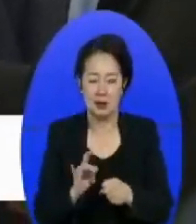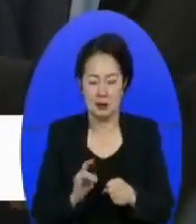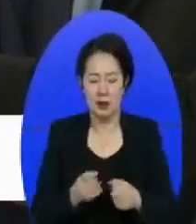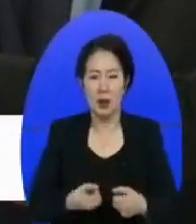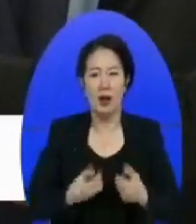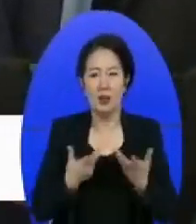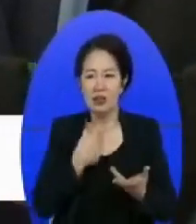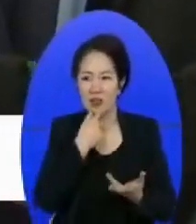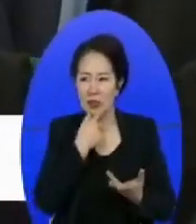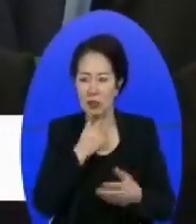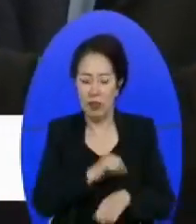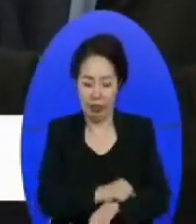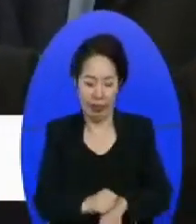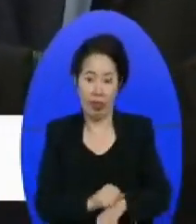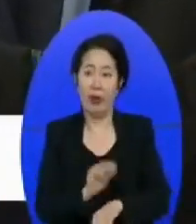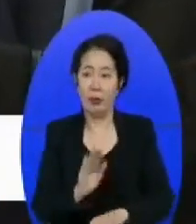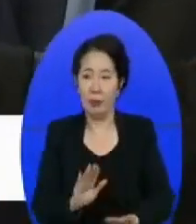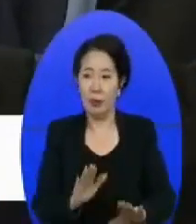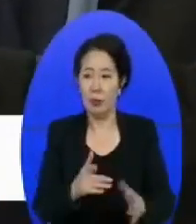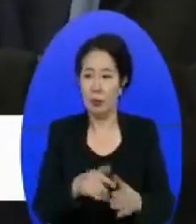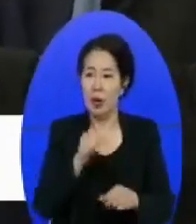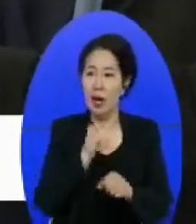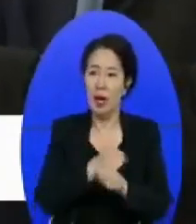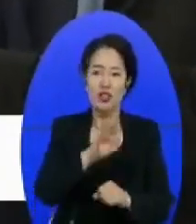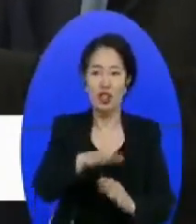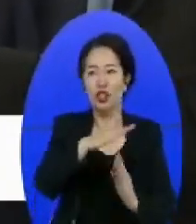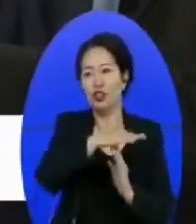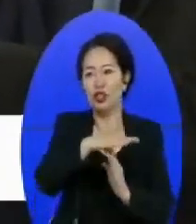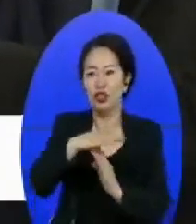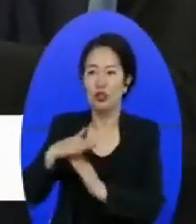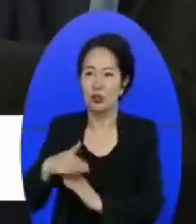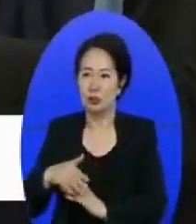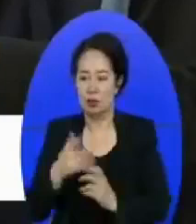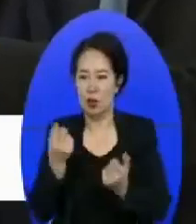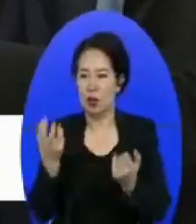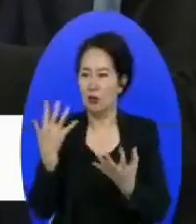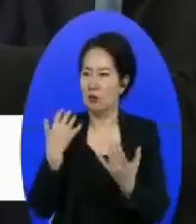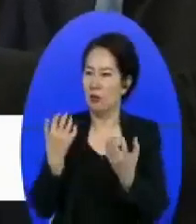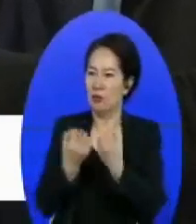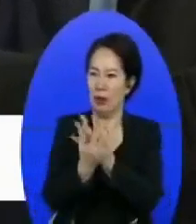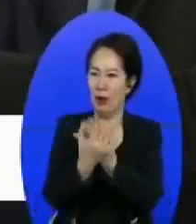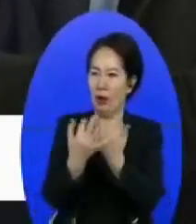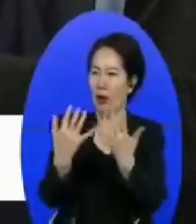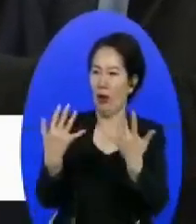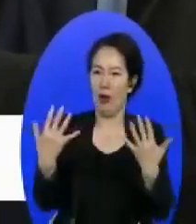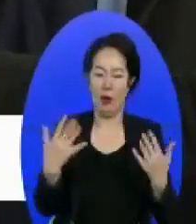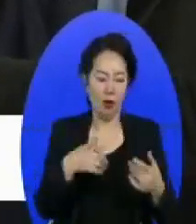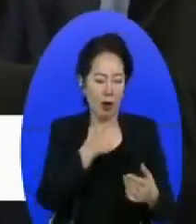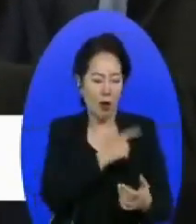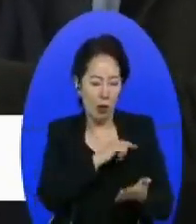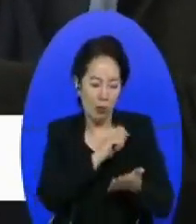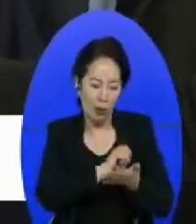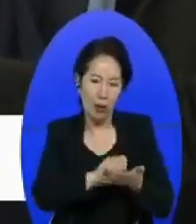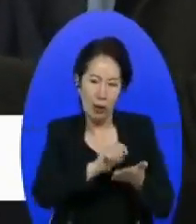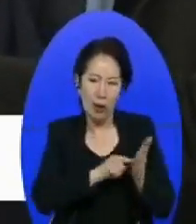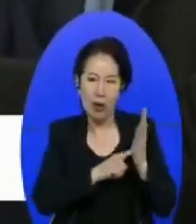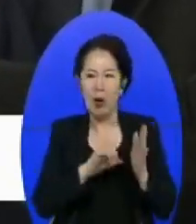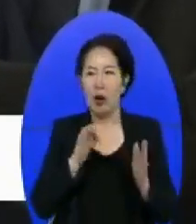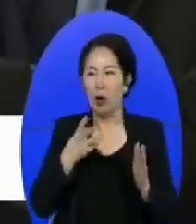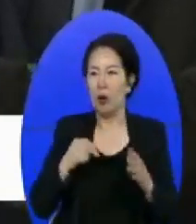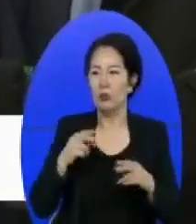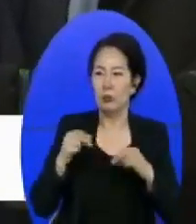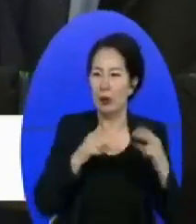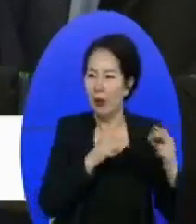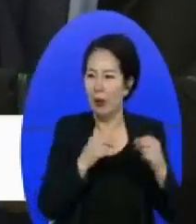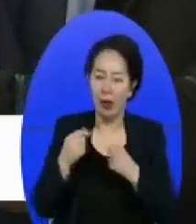болгож чадахгүй өнөөдрийг хүрч байгаа. Тэгээ үйл ажиллагааг энэ зогсоо нөхөр олуулаа нийлж одоо өргөдөл гомдол гаргаж өмч хөрөнгөө